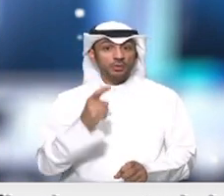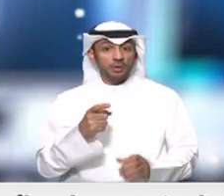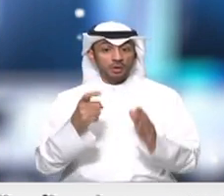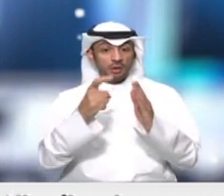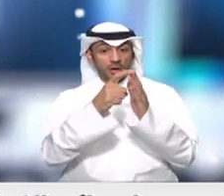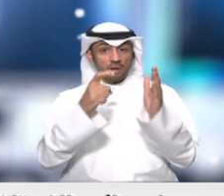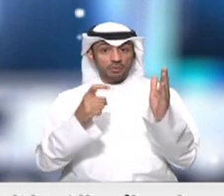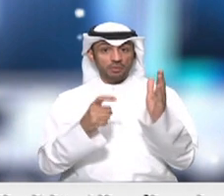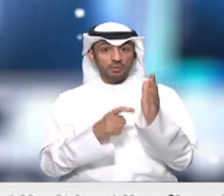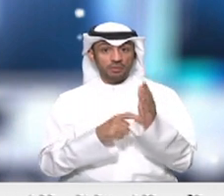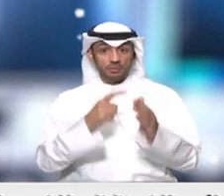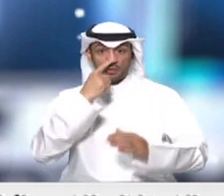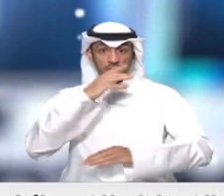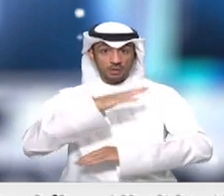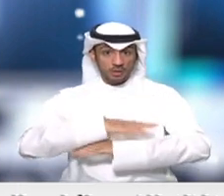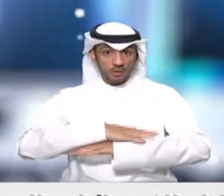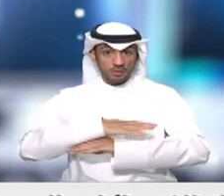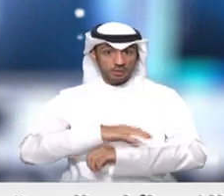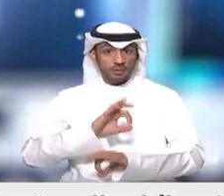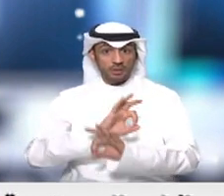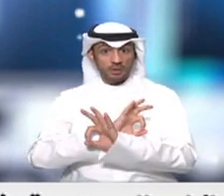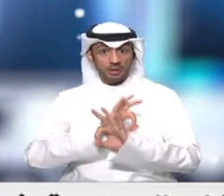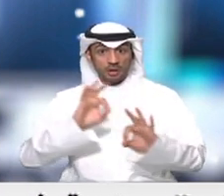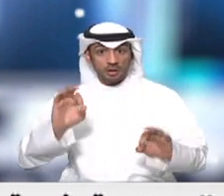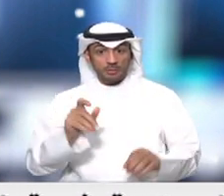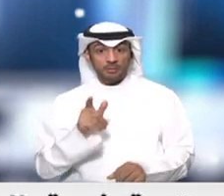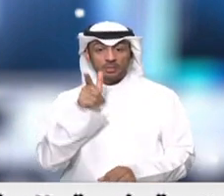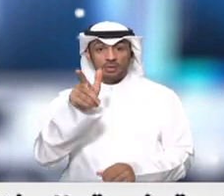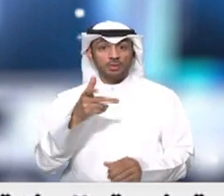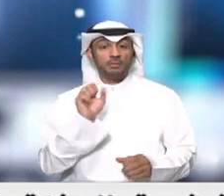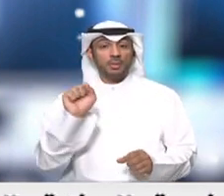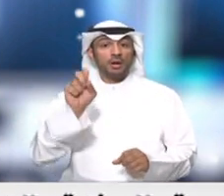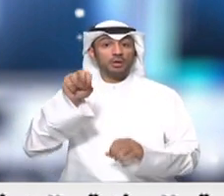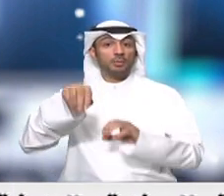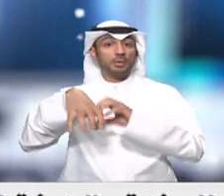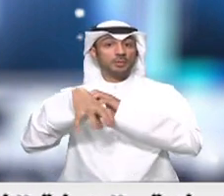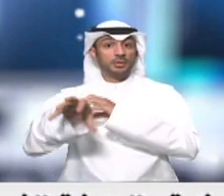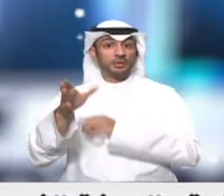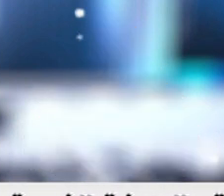والمقاصد والمبادئ النبيله والوارده في ميثاق الامم المتحده